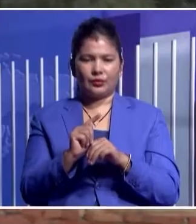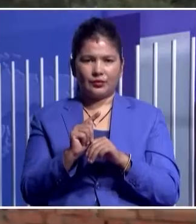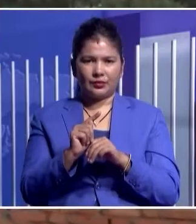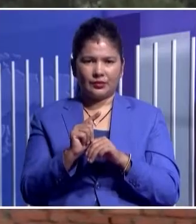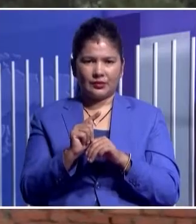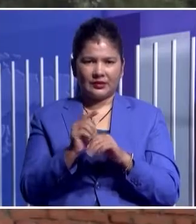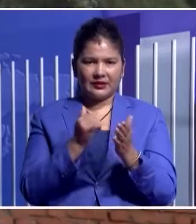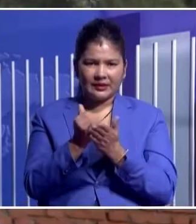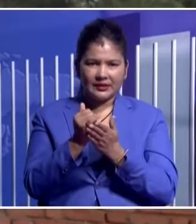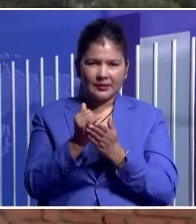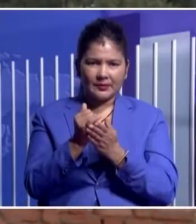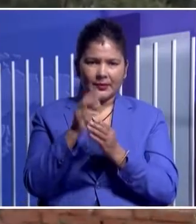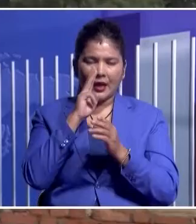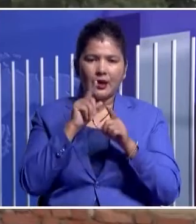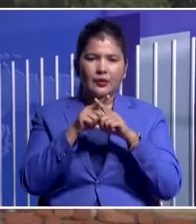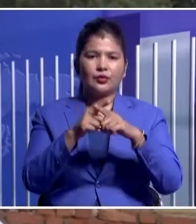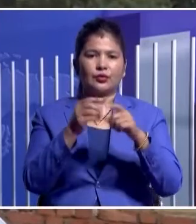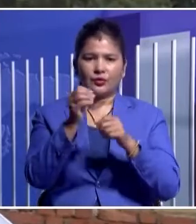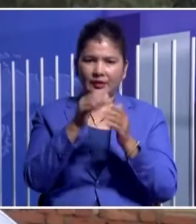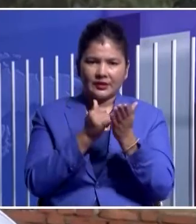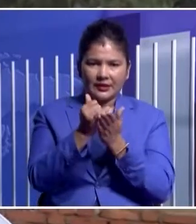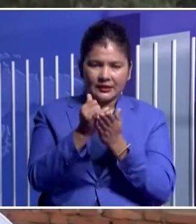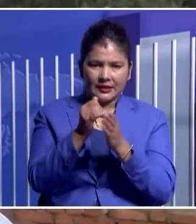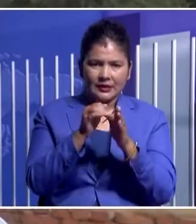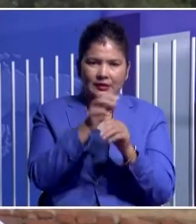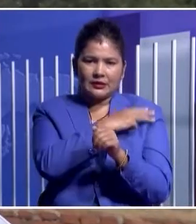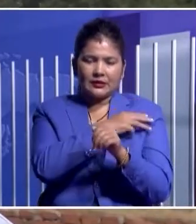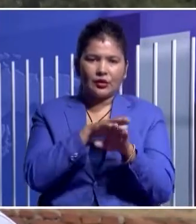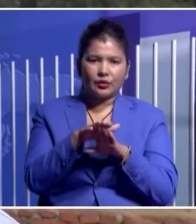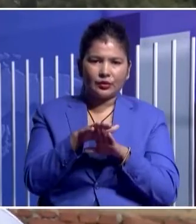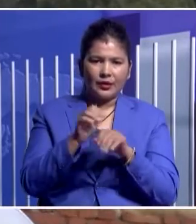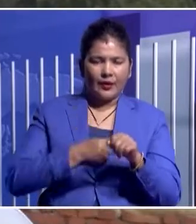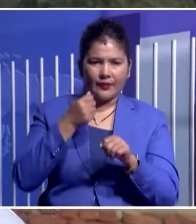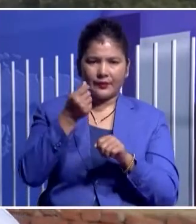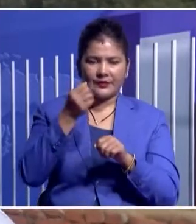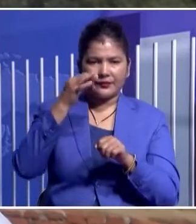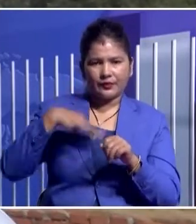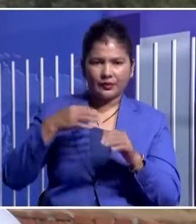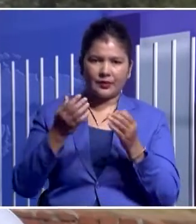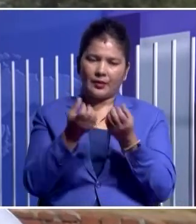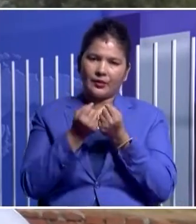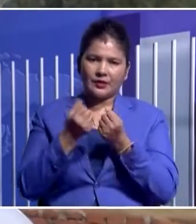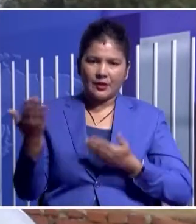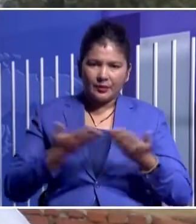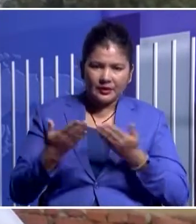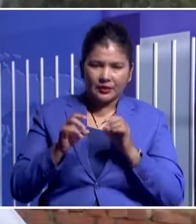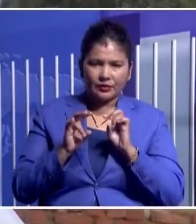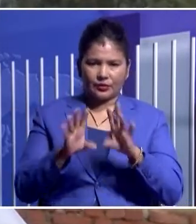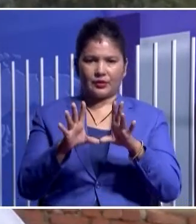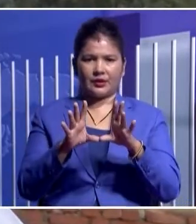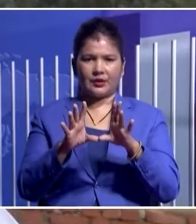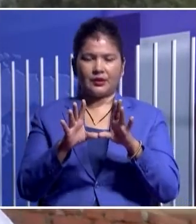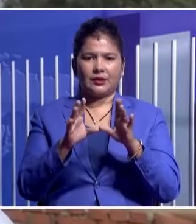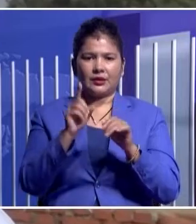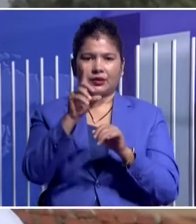अब कृषिमा पनि जोड दिनुभएको छ, किसानहरूले आफ्नो मूल आफै तोक्न पाओस्, मार्केट एउटा छुट्टै आफ्नो